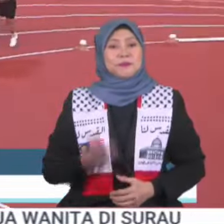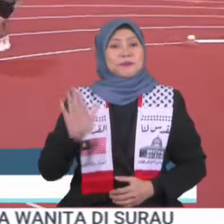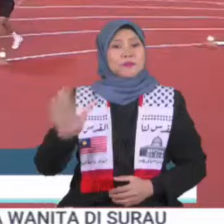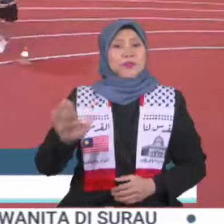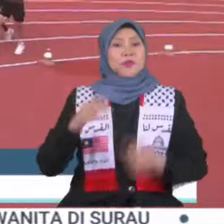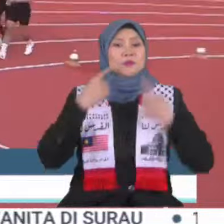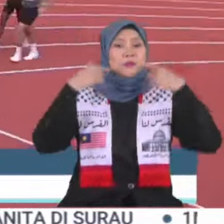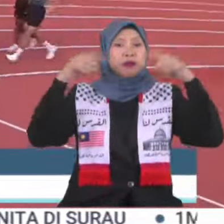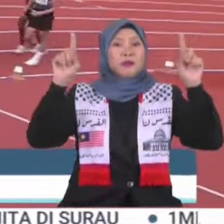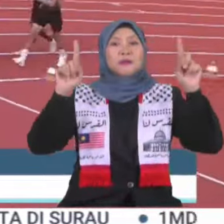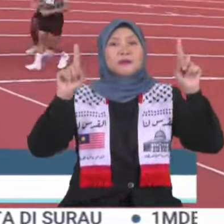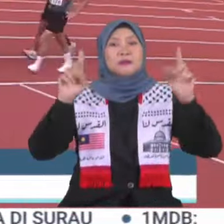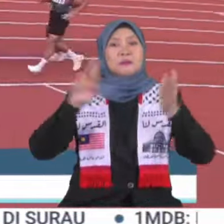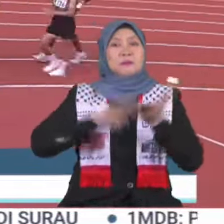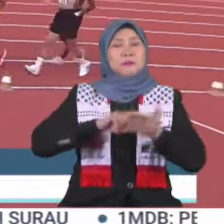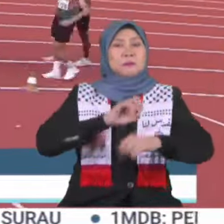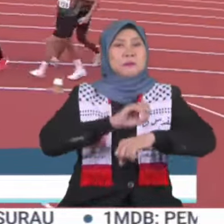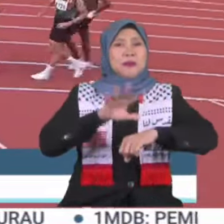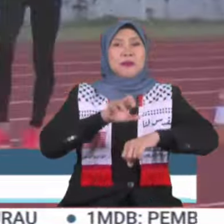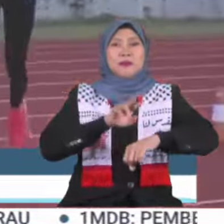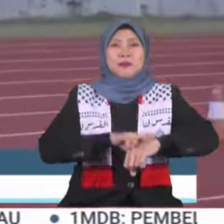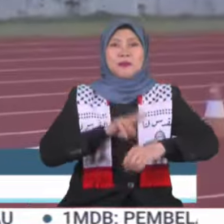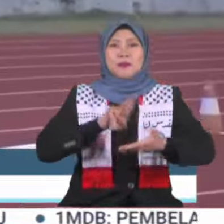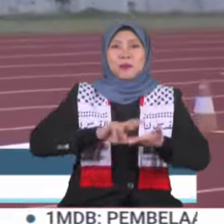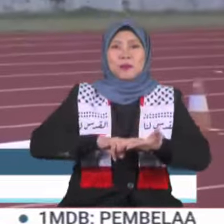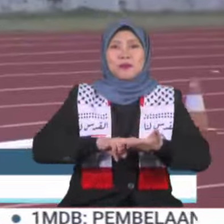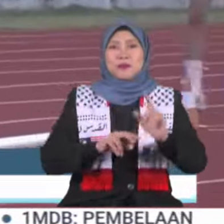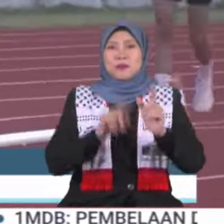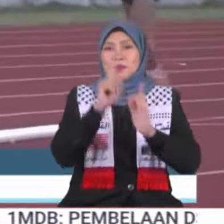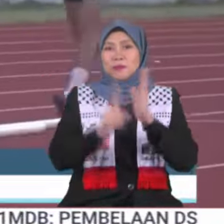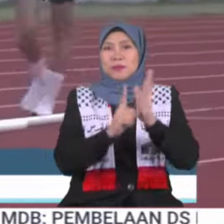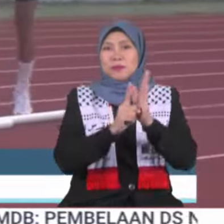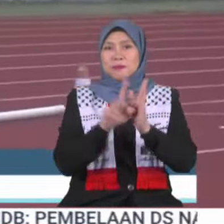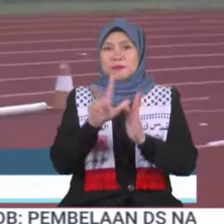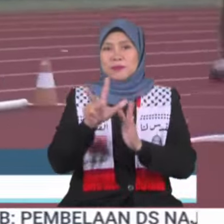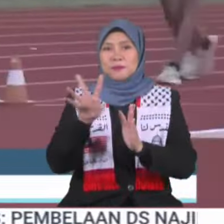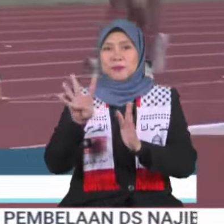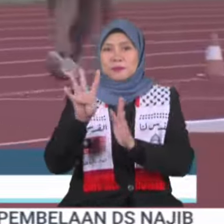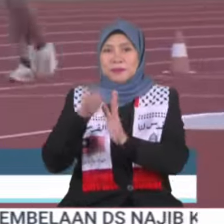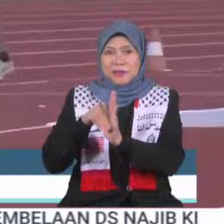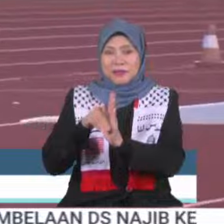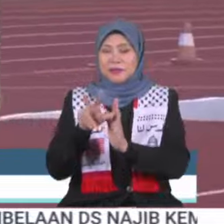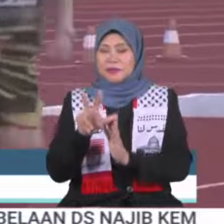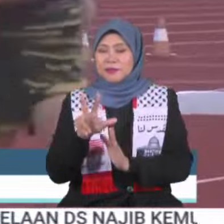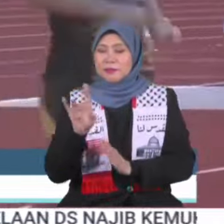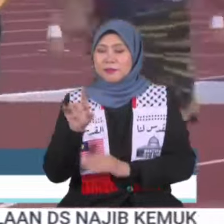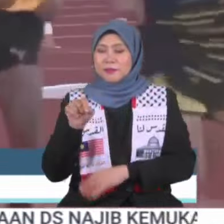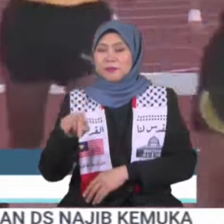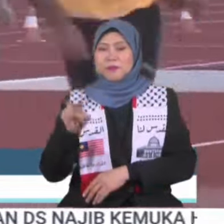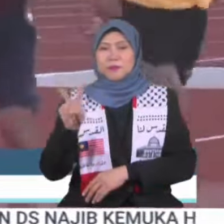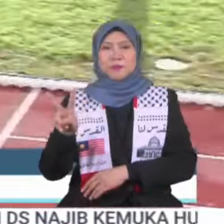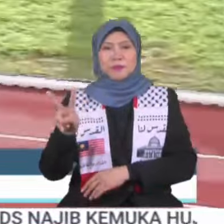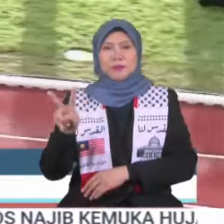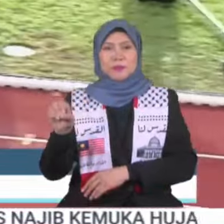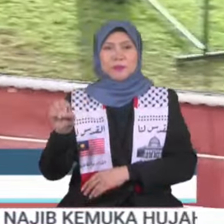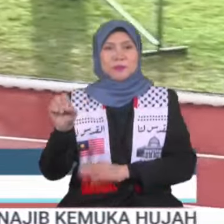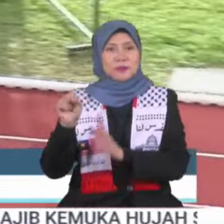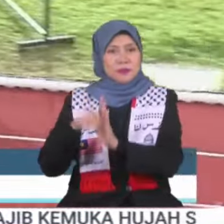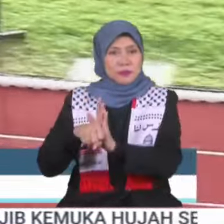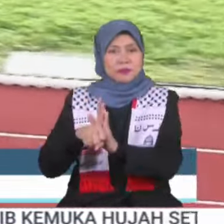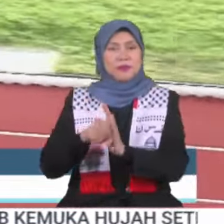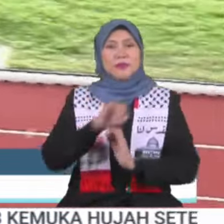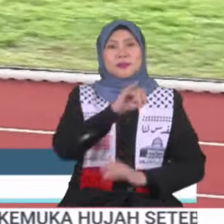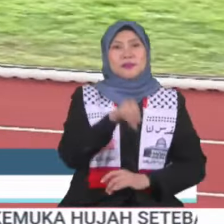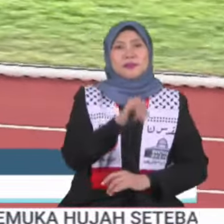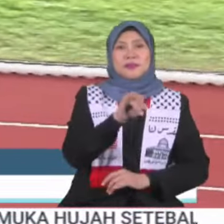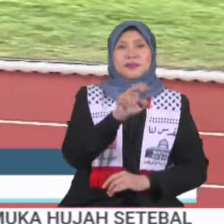Beliau berjaya memecahkan rekod temasya dengan catatan 1 jam 34 minit 38.20 saat.